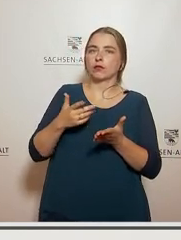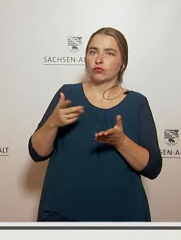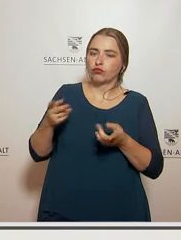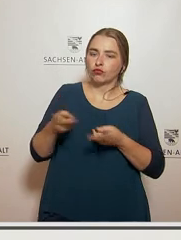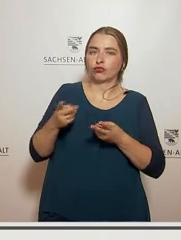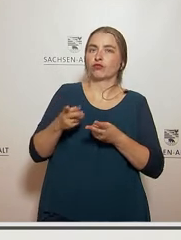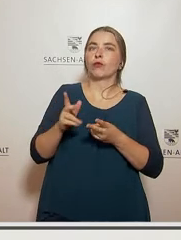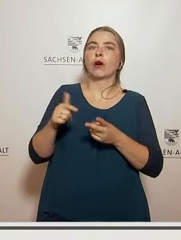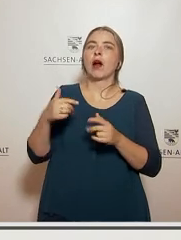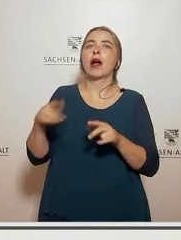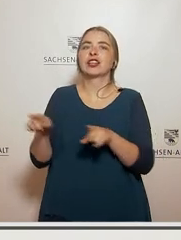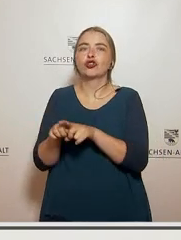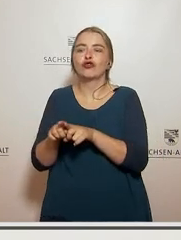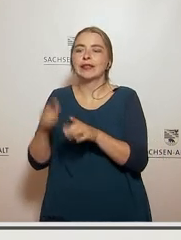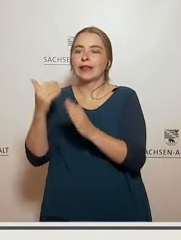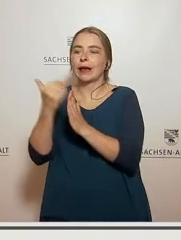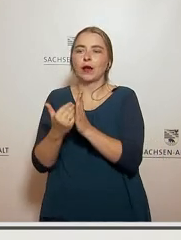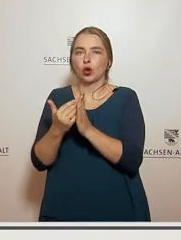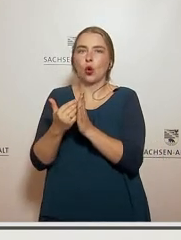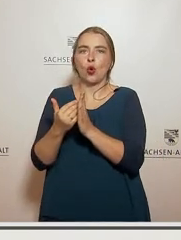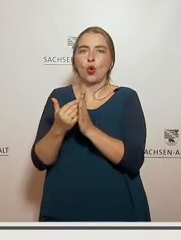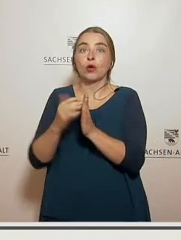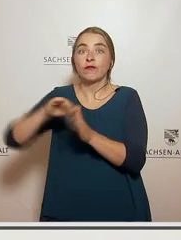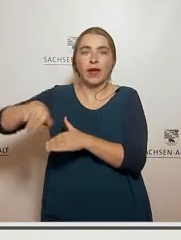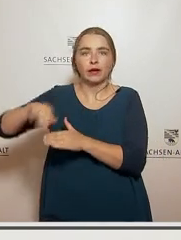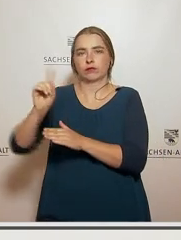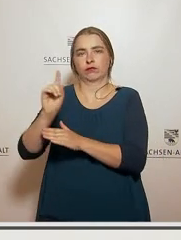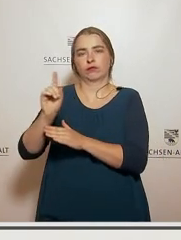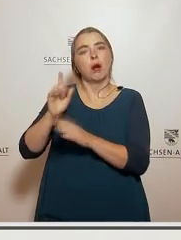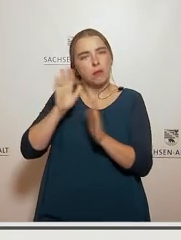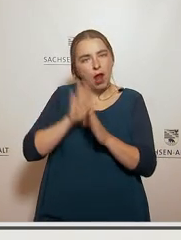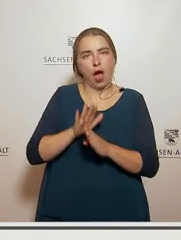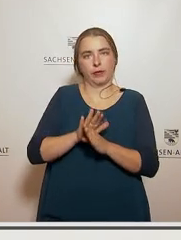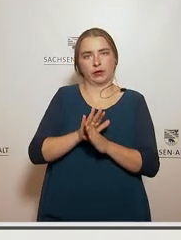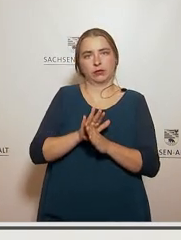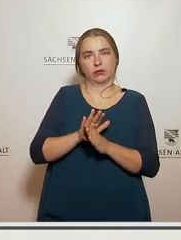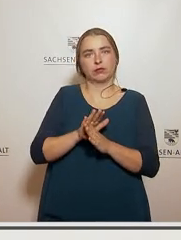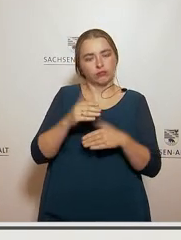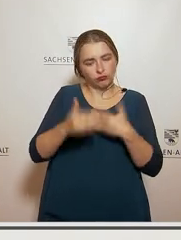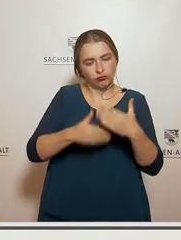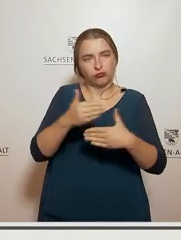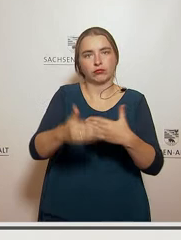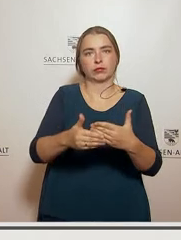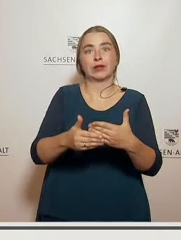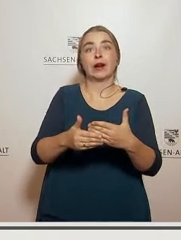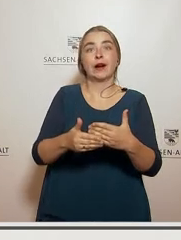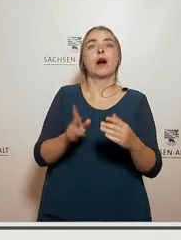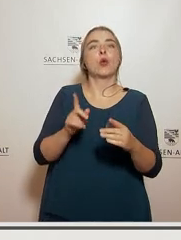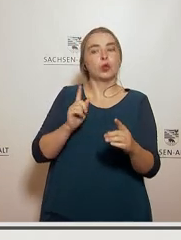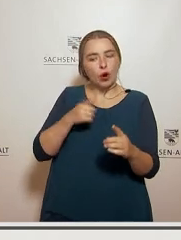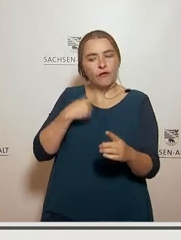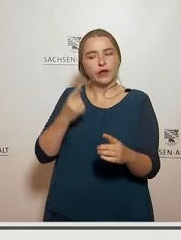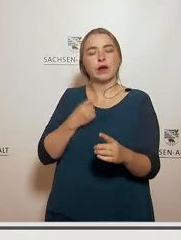diese Geschwisterregelung wegfällt. Wir werden in dem Zug auch parlamentarisch das so weit vorbereiten, dass das dann bis zum